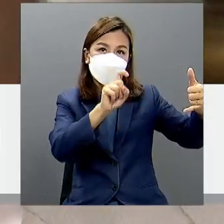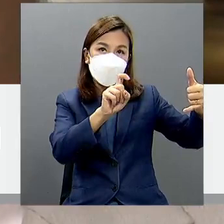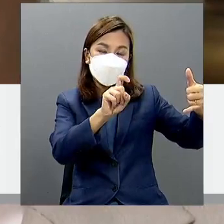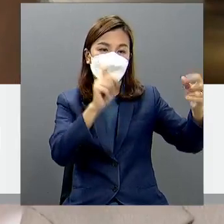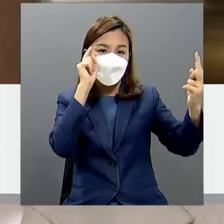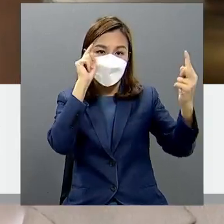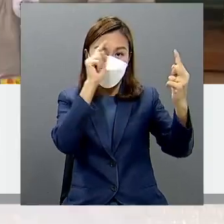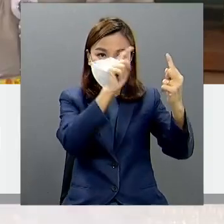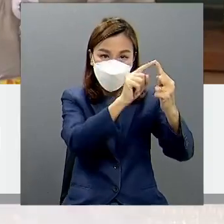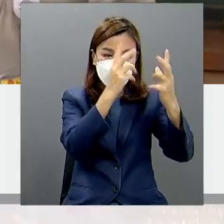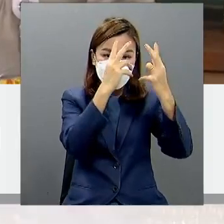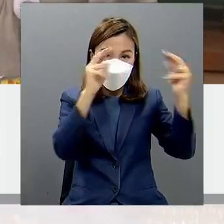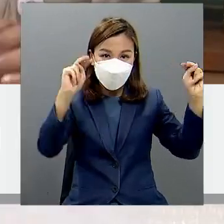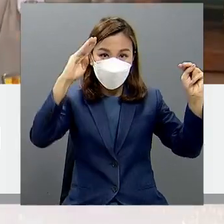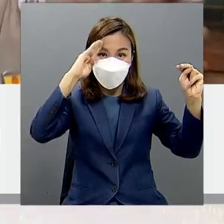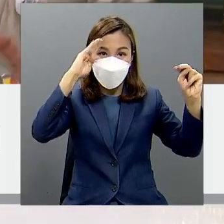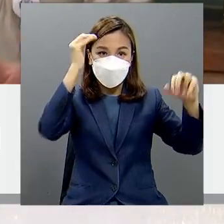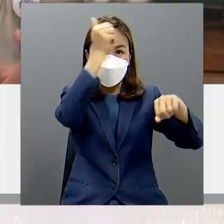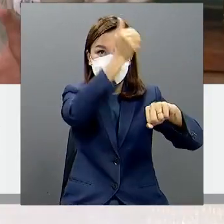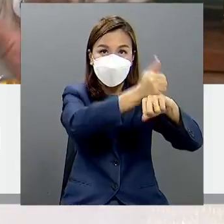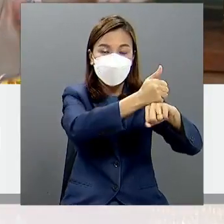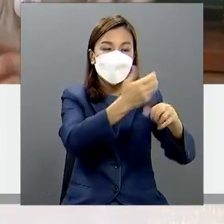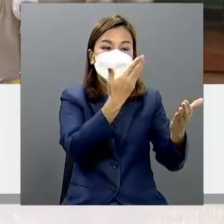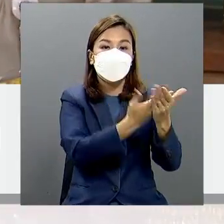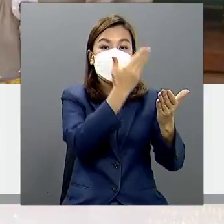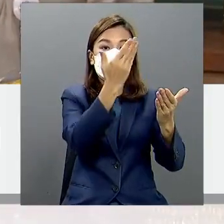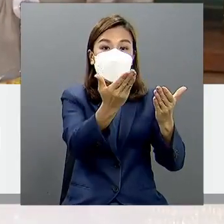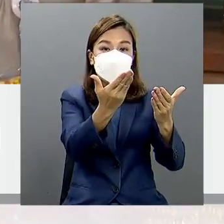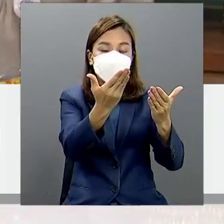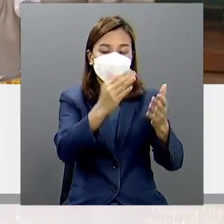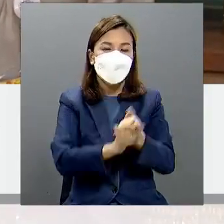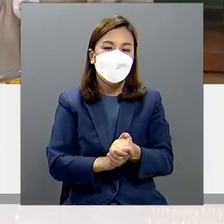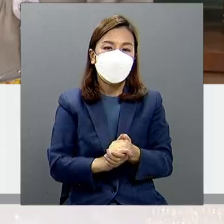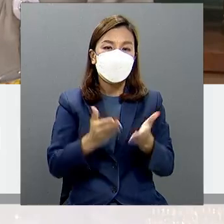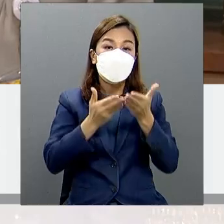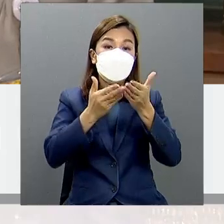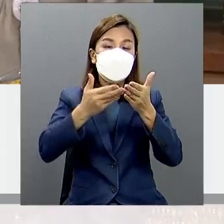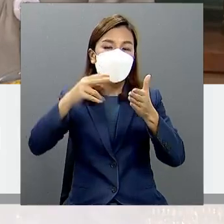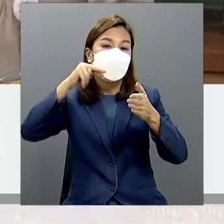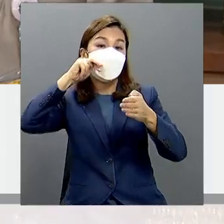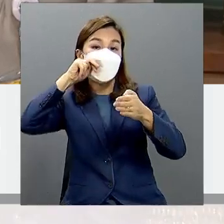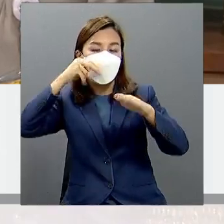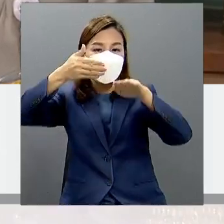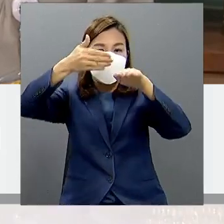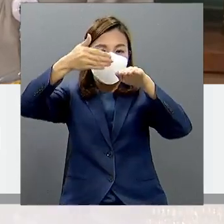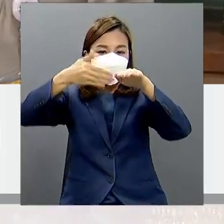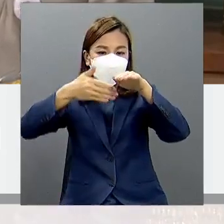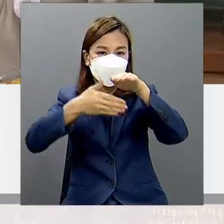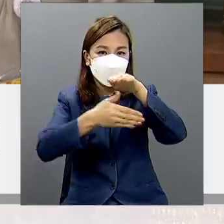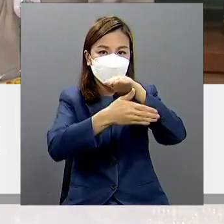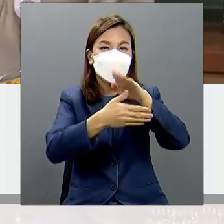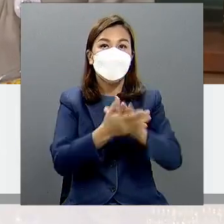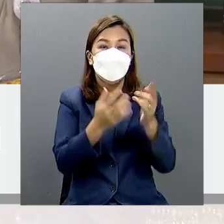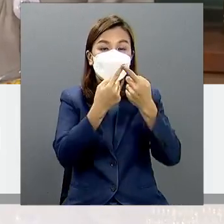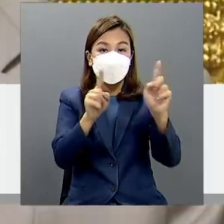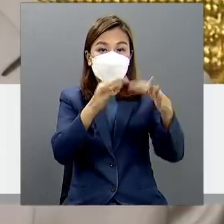ธ์จันทร์โอชาค่ะเรื่องของการจัดซื้อเรือดำน้ำอาวุธยุทโธปกรณ์ค่ะแต่เป้าสำคัญนะคะลูกศรพุ่งชี้ไปที่รัฐมนตรี